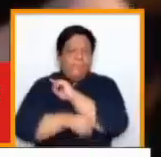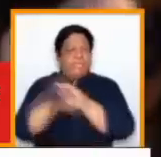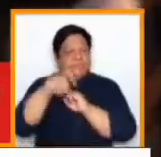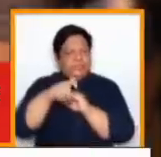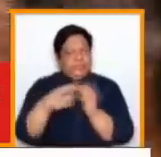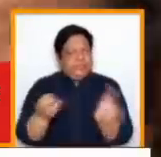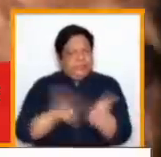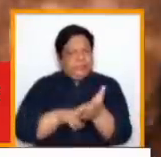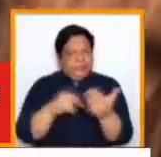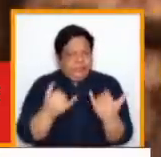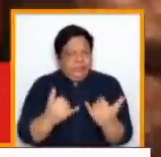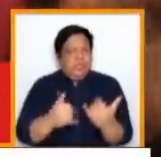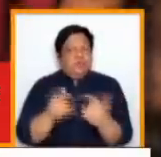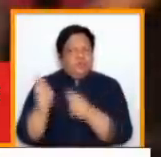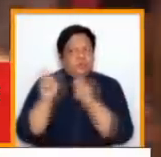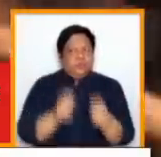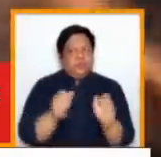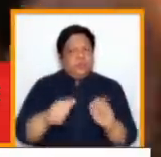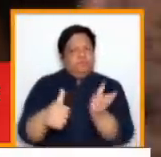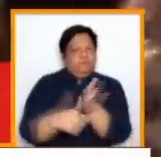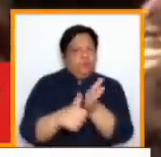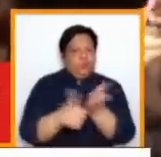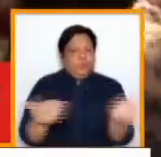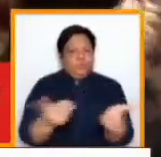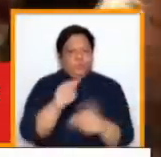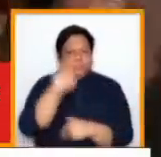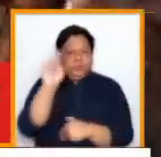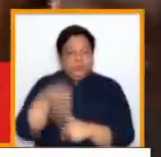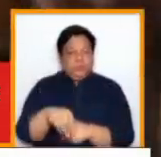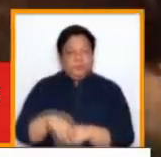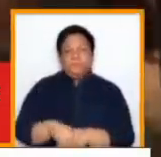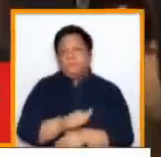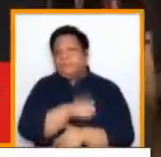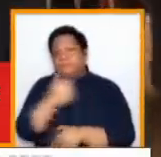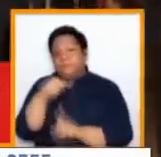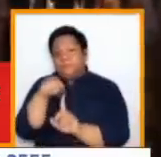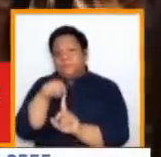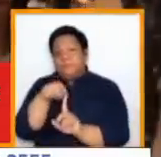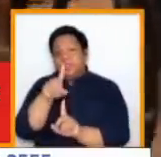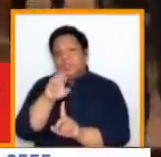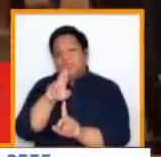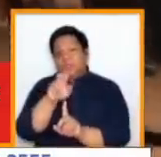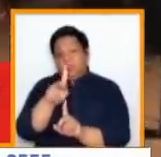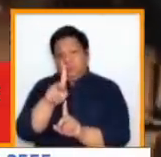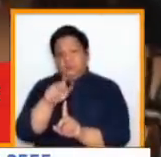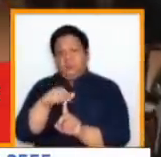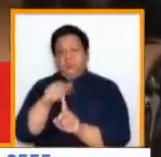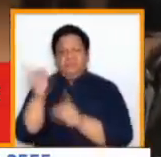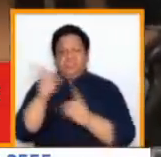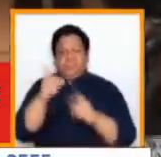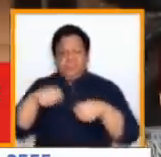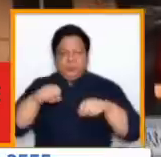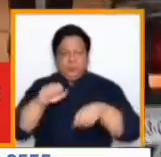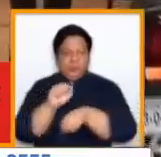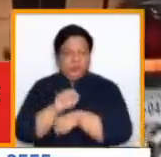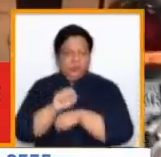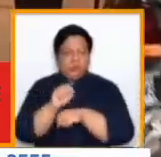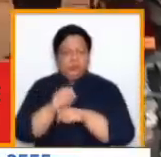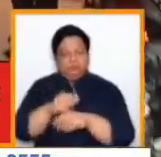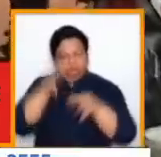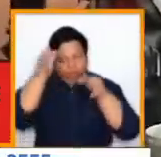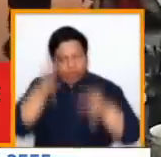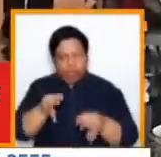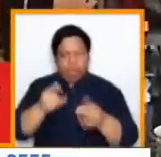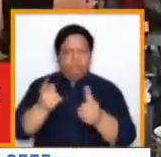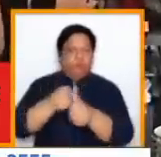para makaboto dito sa Maynila. Ang food delivery rider naman na si Derek Sembrano naman ay napagdesisyon na rin magparehistro sa unang